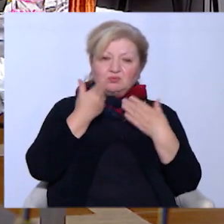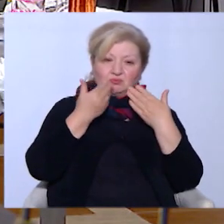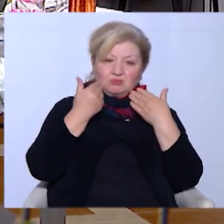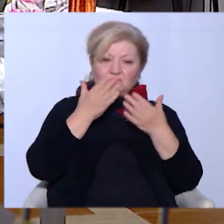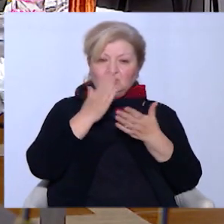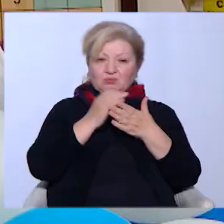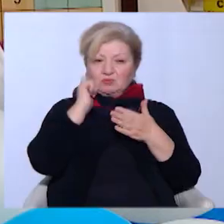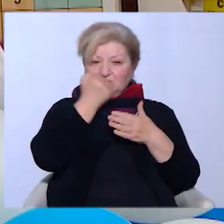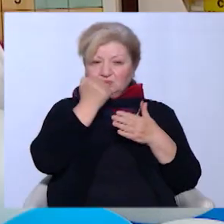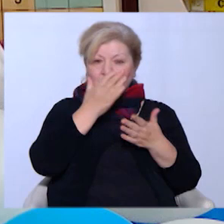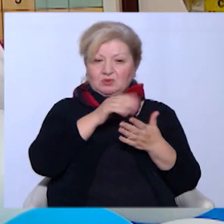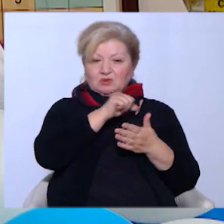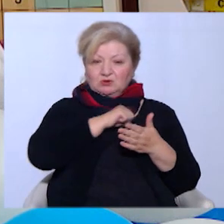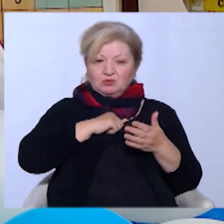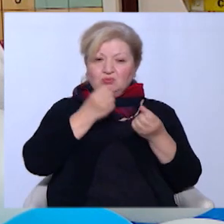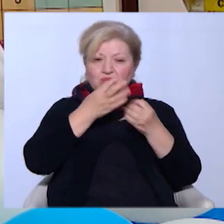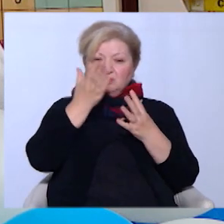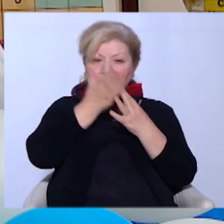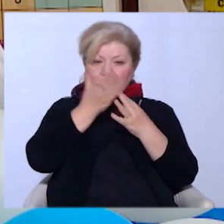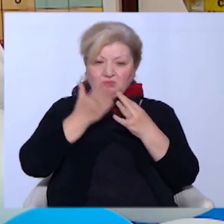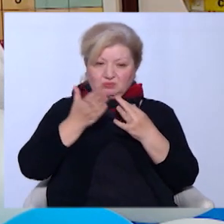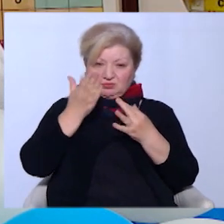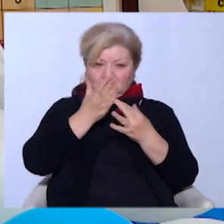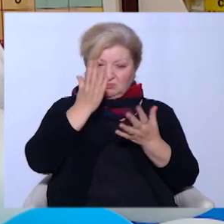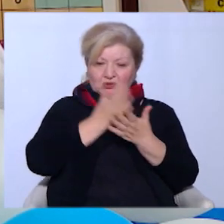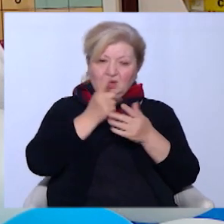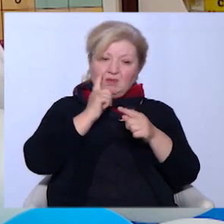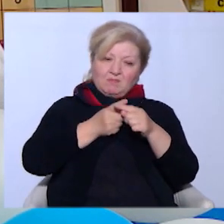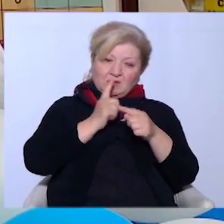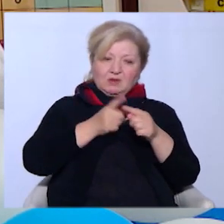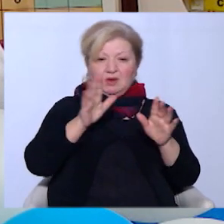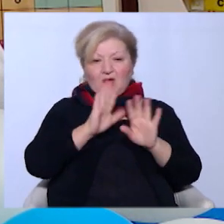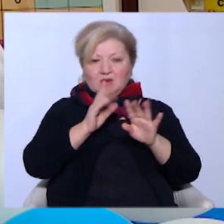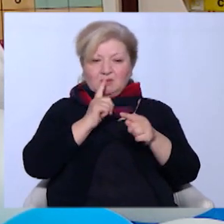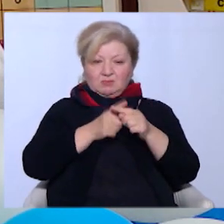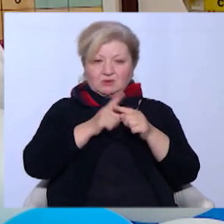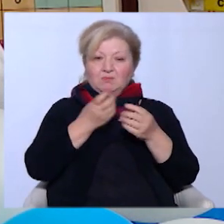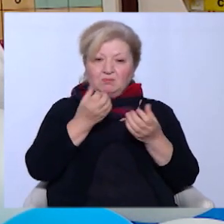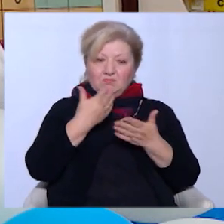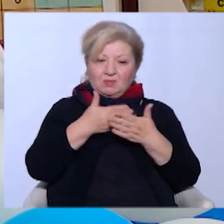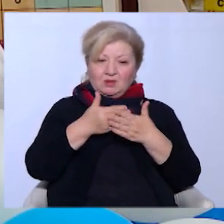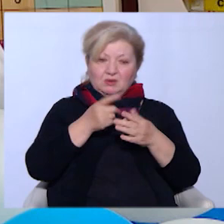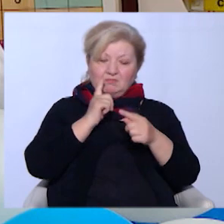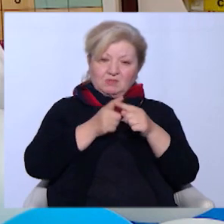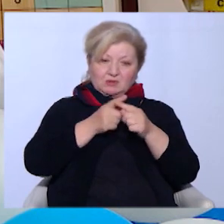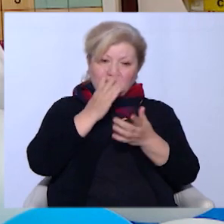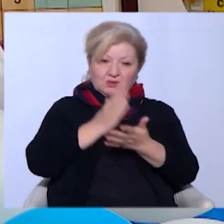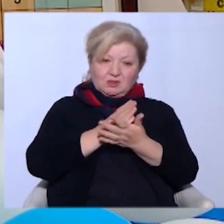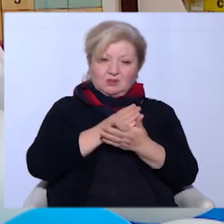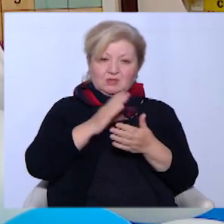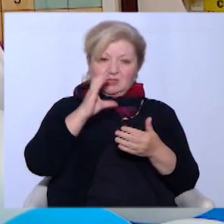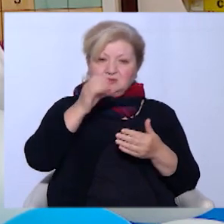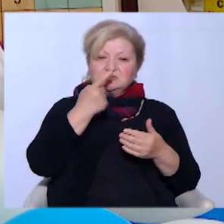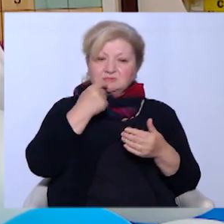ნივთიერება შეიძლება იყოს მარტივი და რთული ნივთიერებები, ხო? მარტივი ნივთიერებები თავისი მხრივ იყოფა მეტალებად